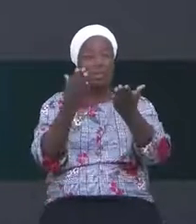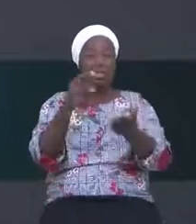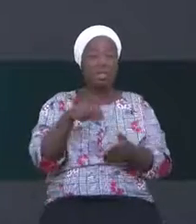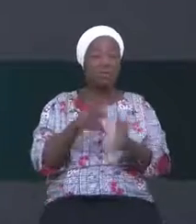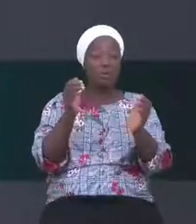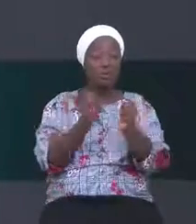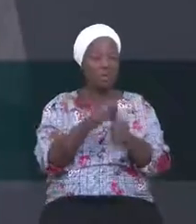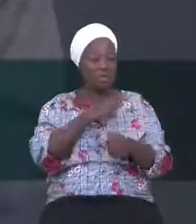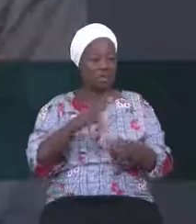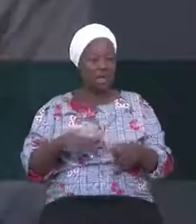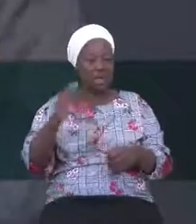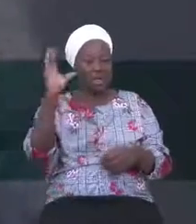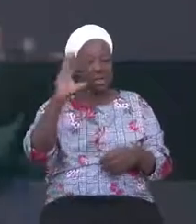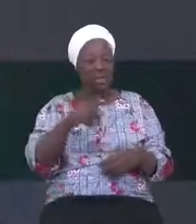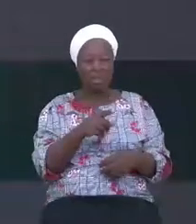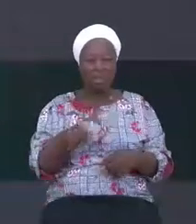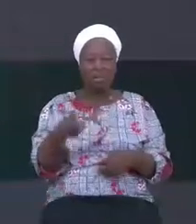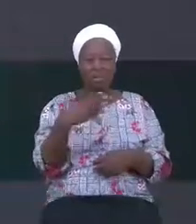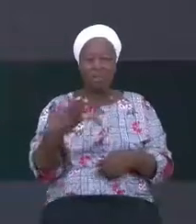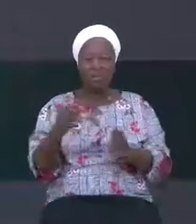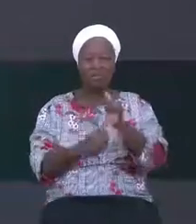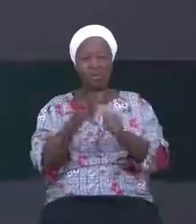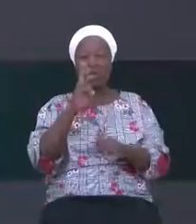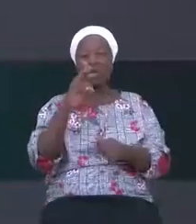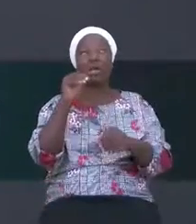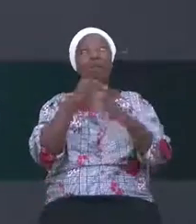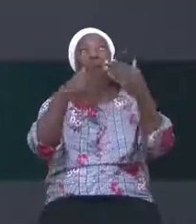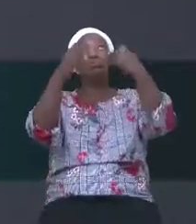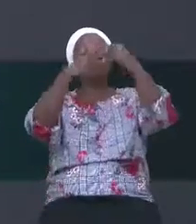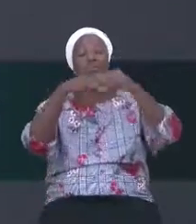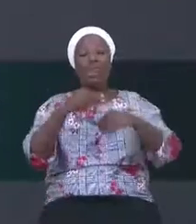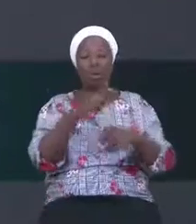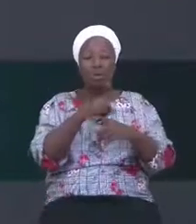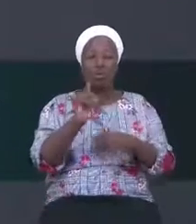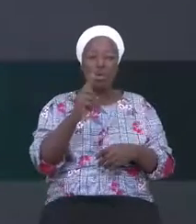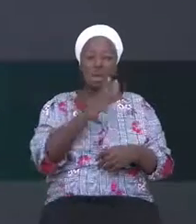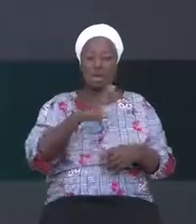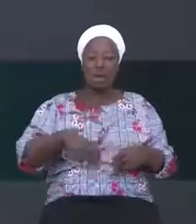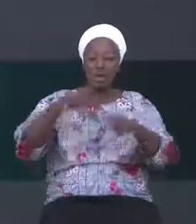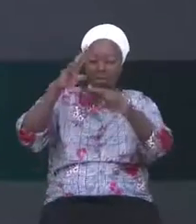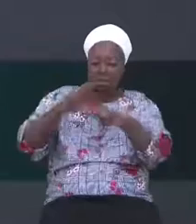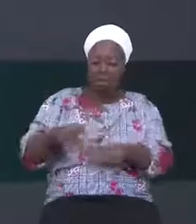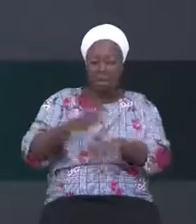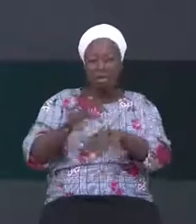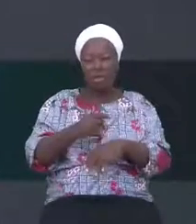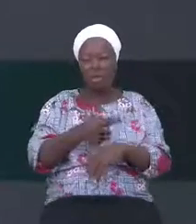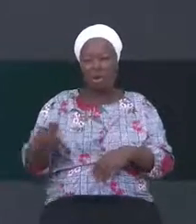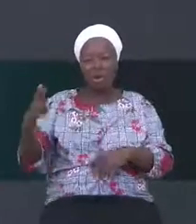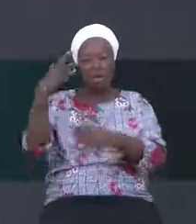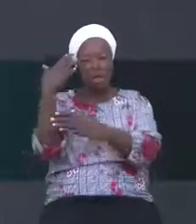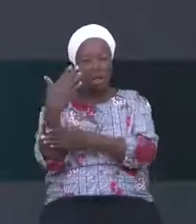vous êtes ressuscité avec Christ, cherchez les choses d'en haut où Christ est assis à la droite de